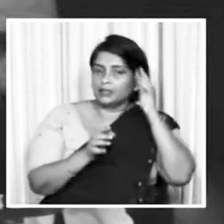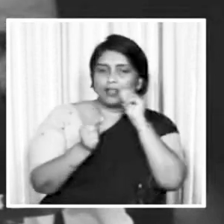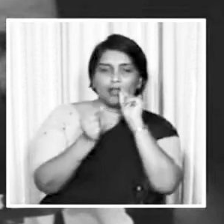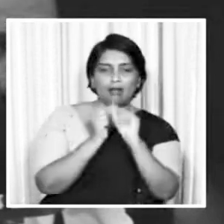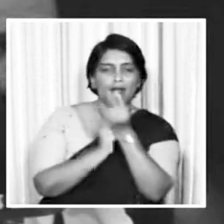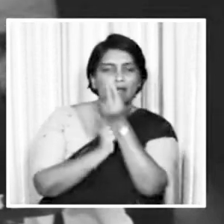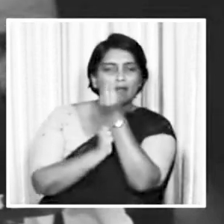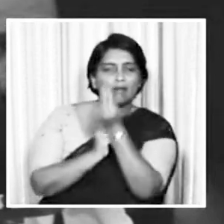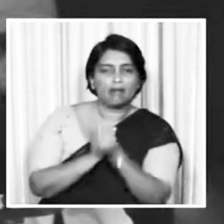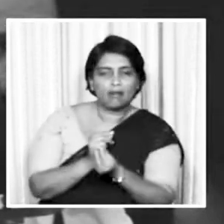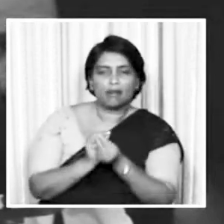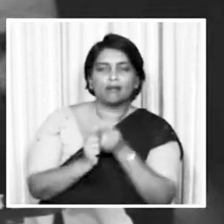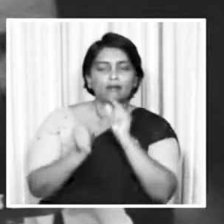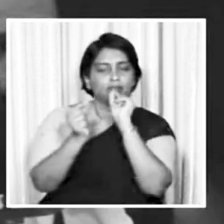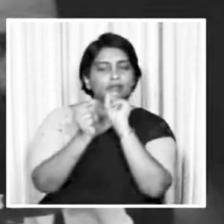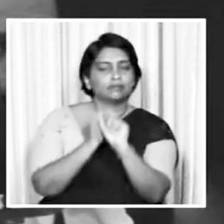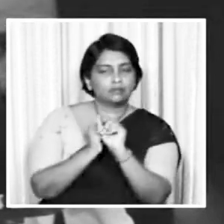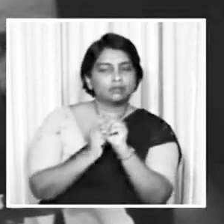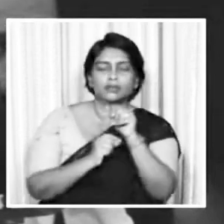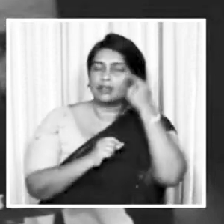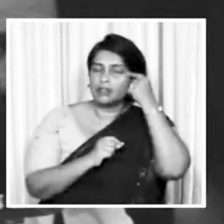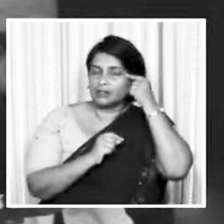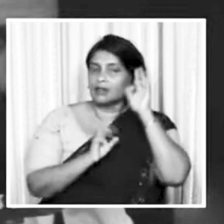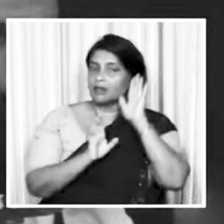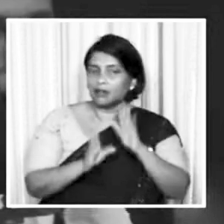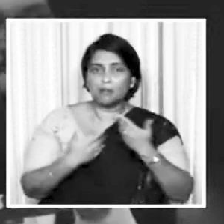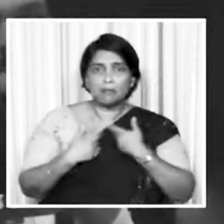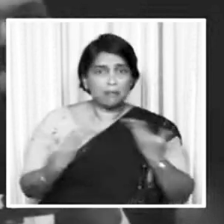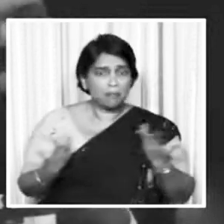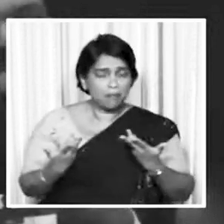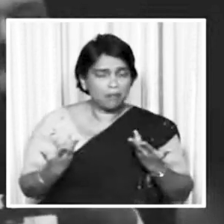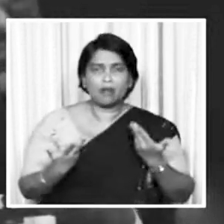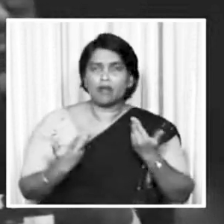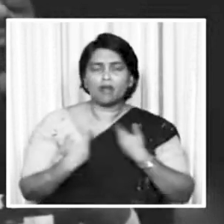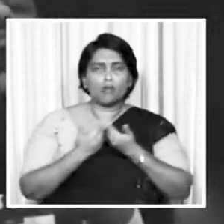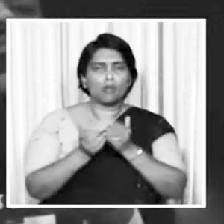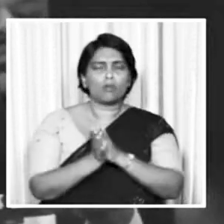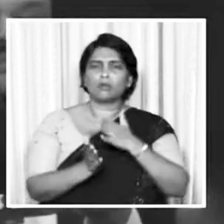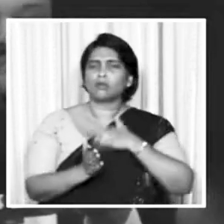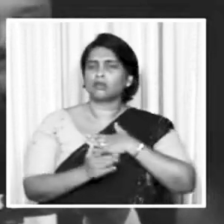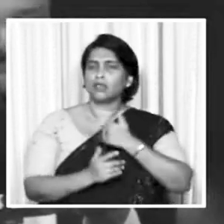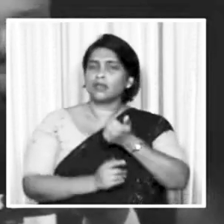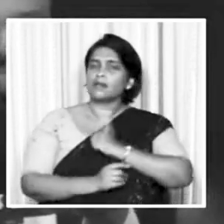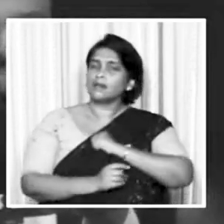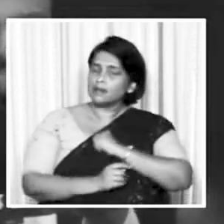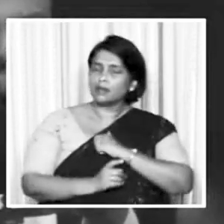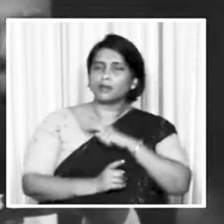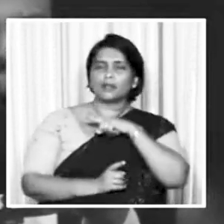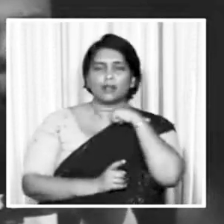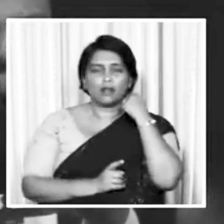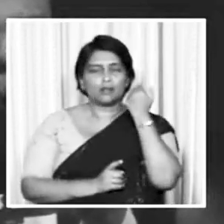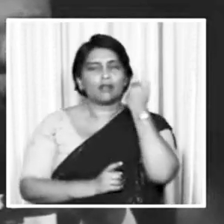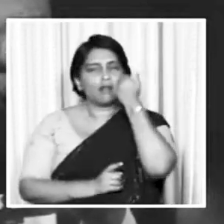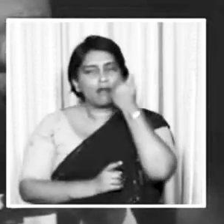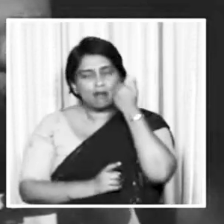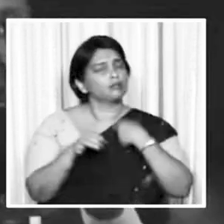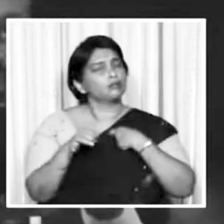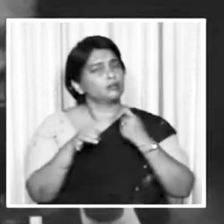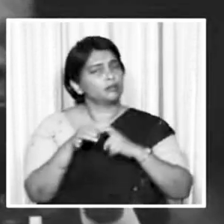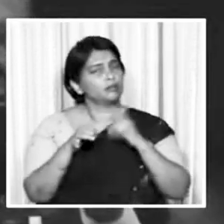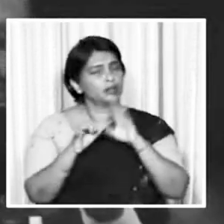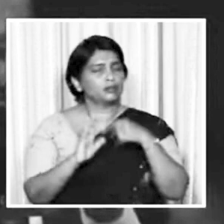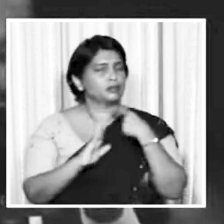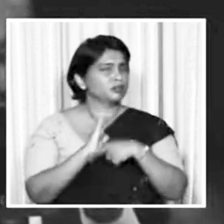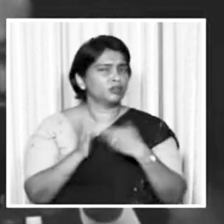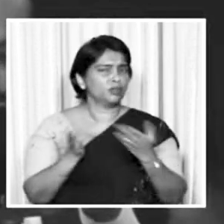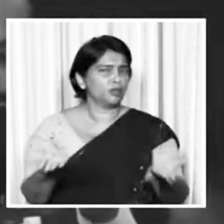தீபம் ஆராதனை செய்வதற்கு, அது தங்களுடைய விருப்பமான அந்த சிவப்பு மஞ்சள் கொடிகளை கட்டுவதற்கு கூட இந்த நாட்டிலே இந்த மக்களுக்கு உரித்து இல்லையா?